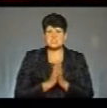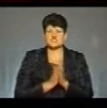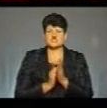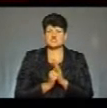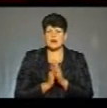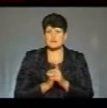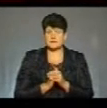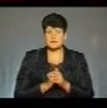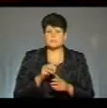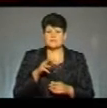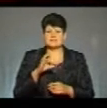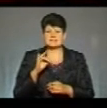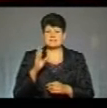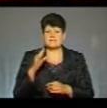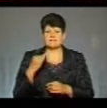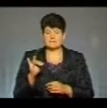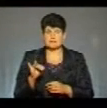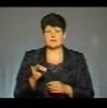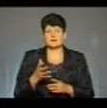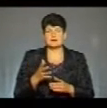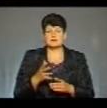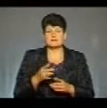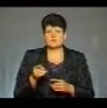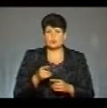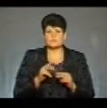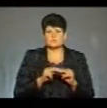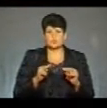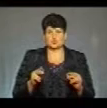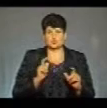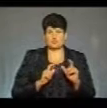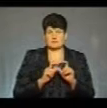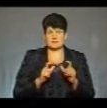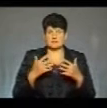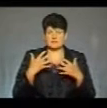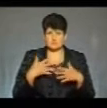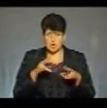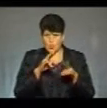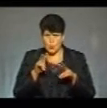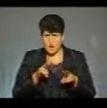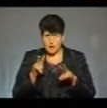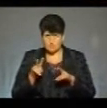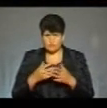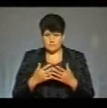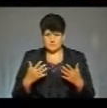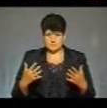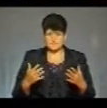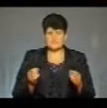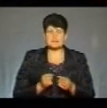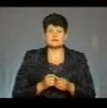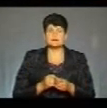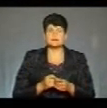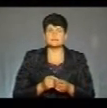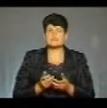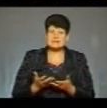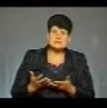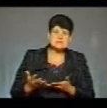Мирослав Сивий, який завідує кафедрою географії Тернопільського педуніверситету, уже оглянув виставку. Зібрані